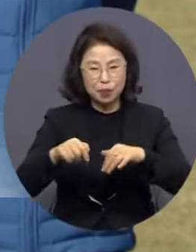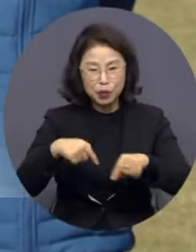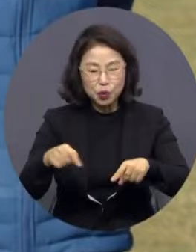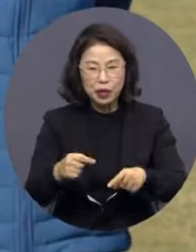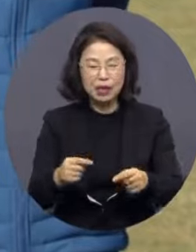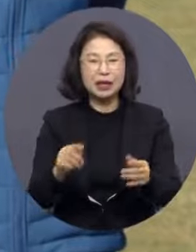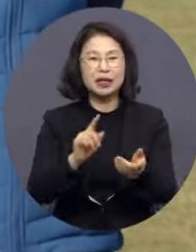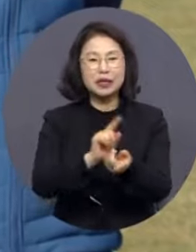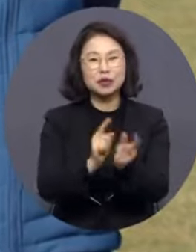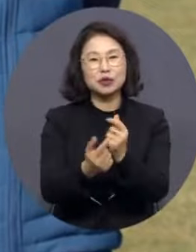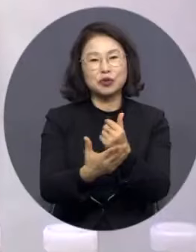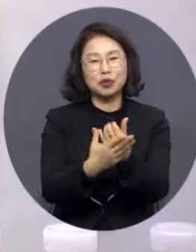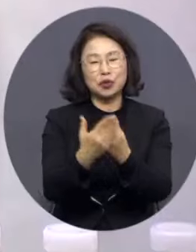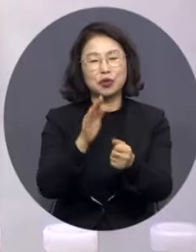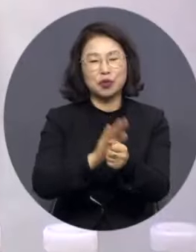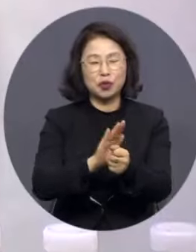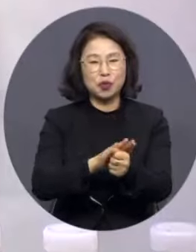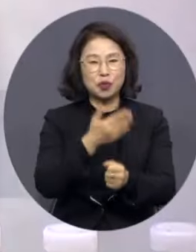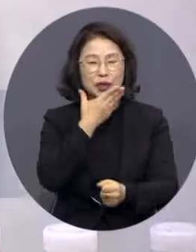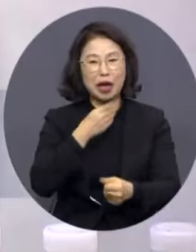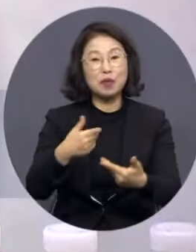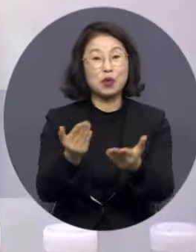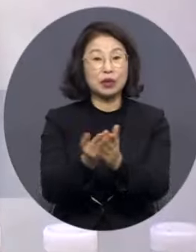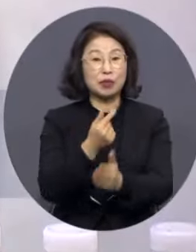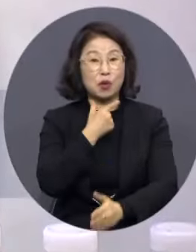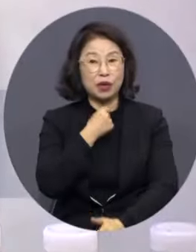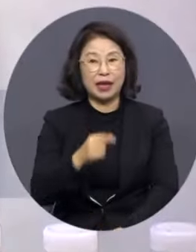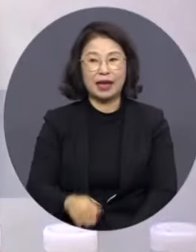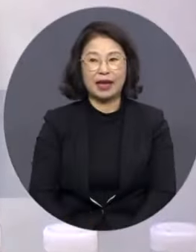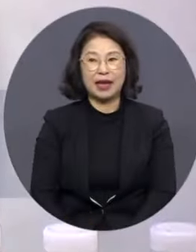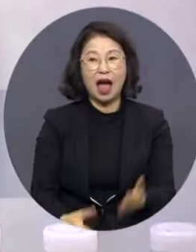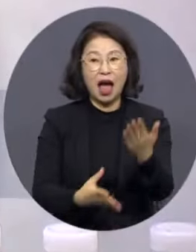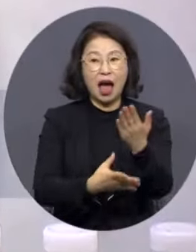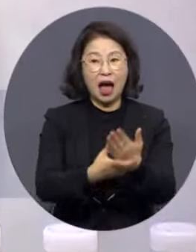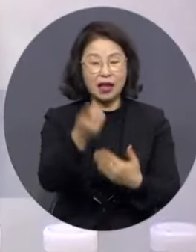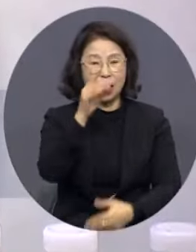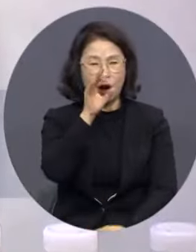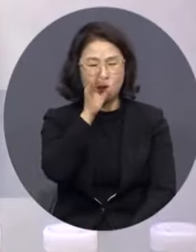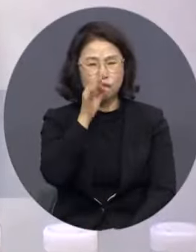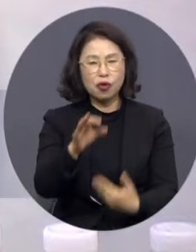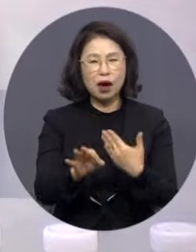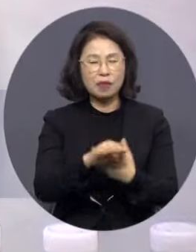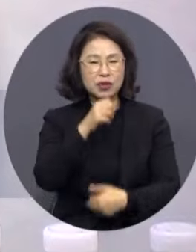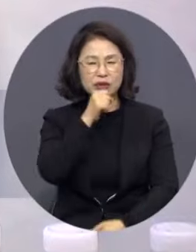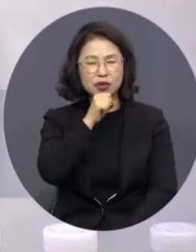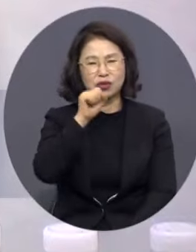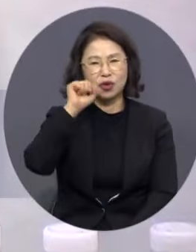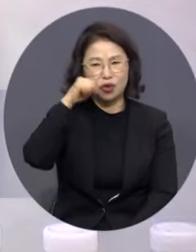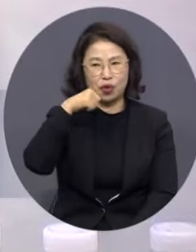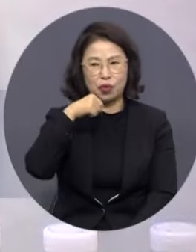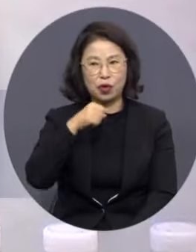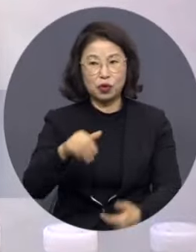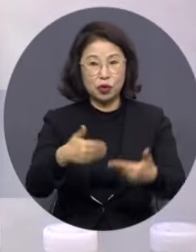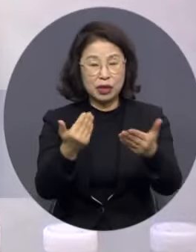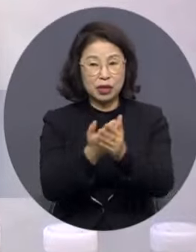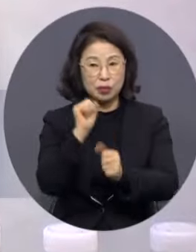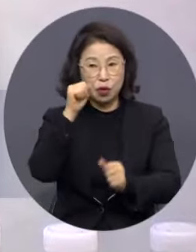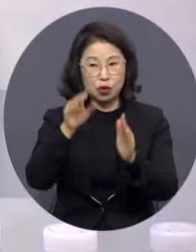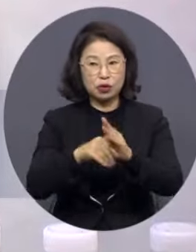축구를 다짐했습니다. 팀이 하나가 되지 않으면 좋은 성적을 낼 수 없고 또 팀이 어려울 때